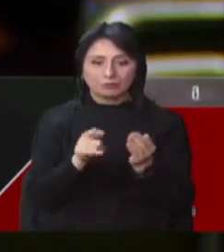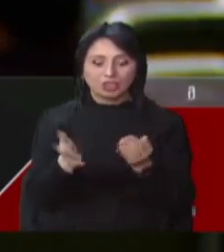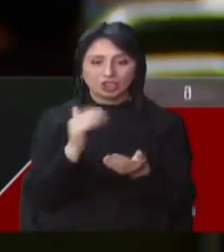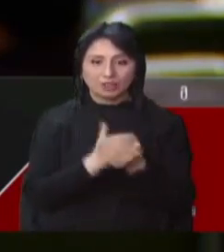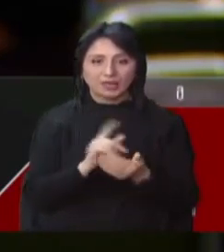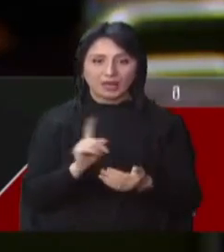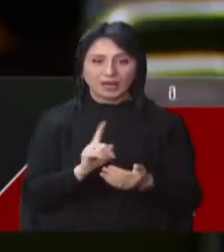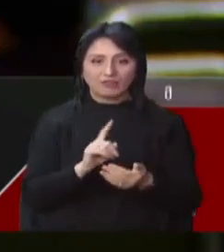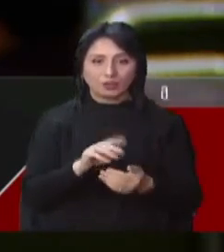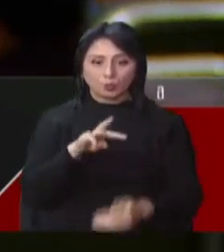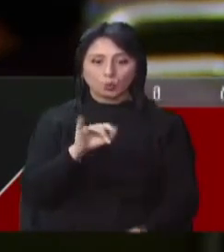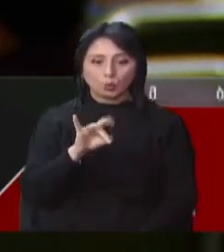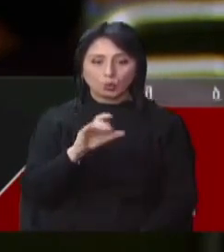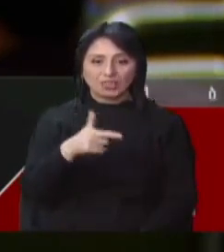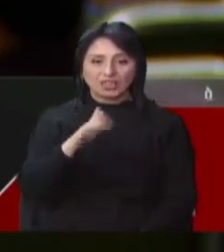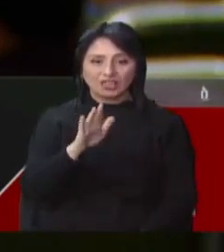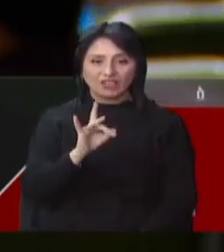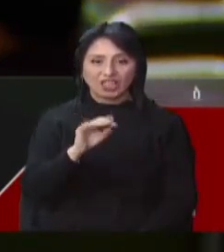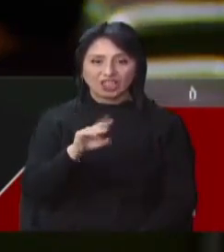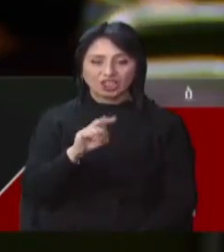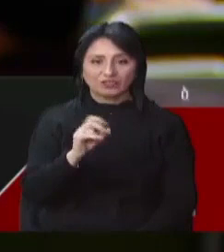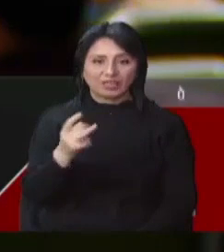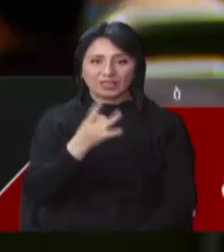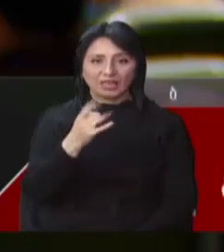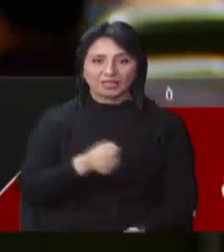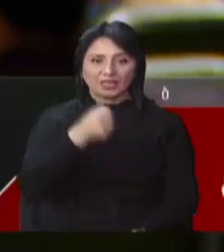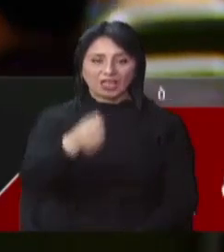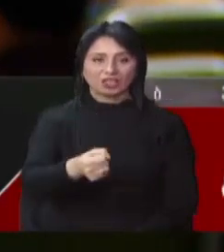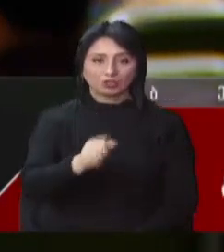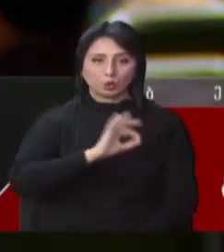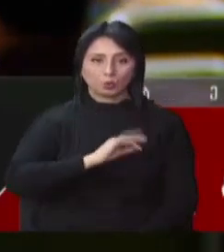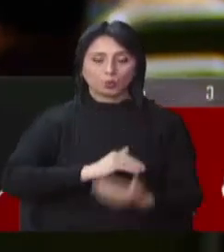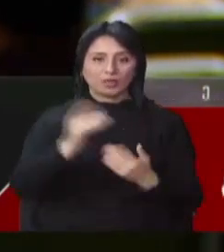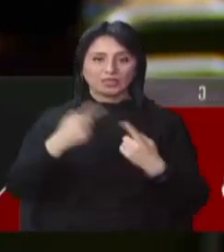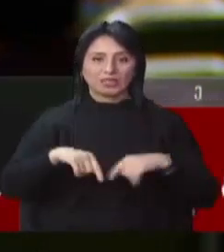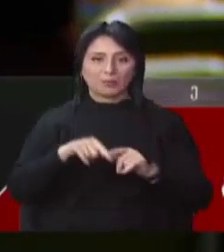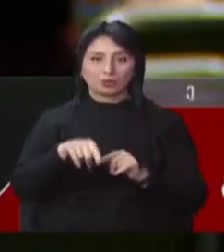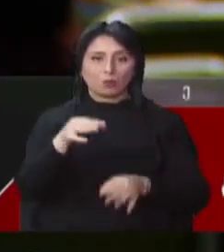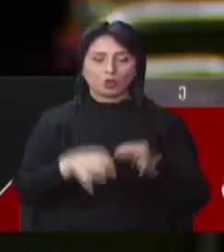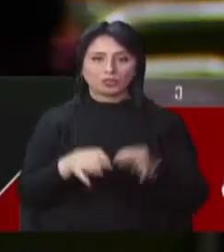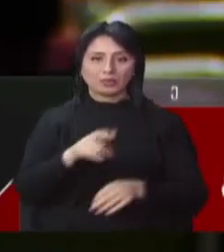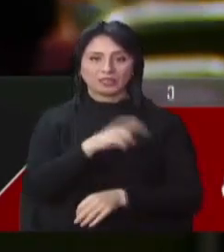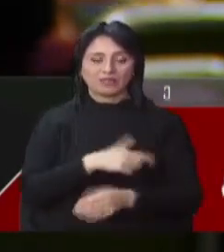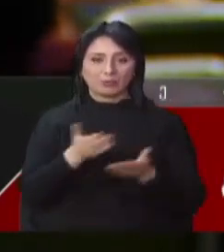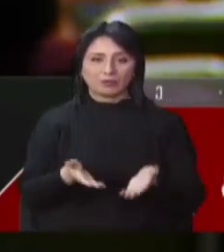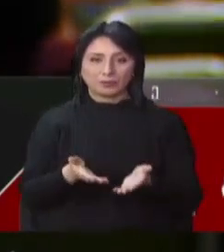grad, morusite da britișuili idebert chel da înșnen iustesi sumagles საბჭოში მოსამართლეთა